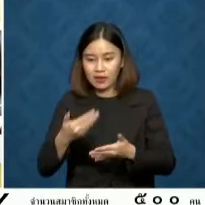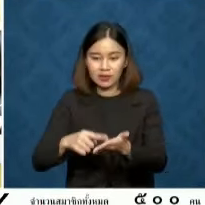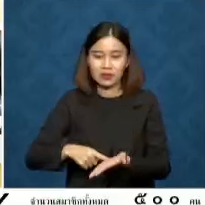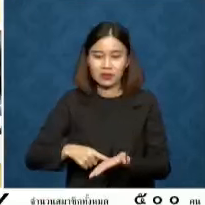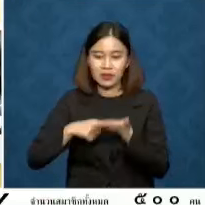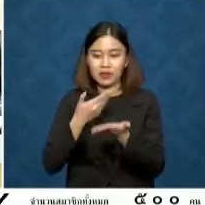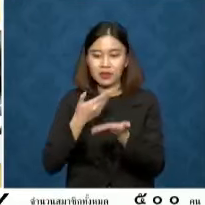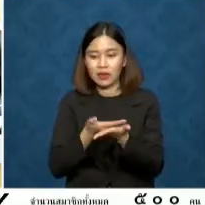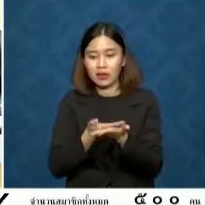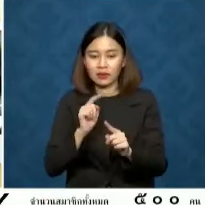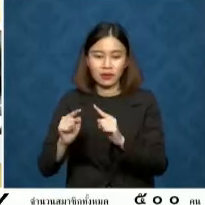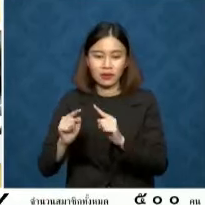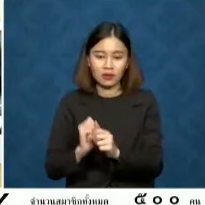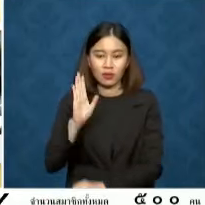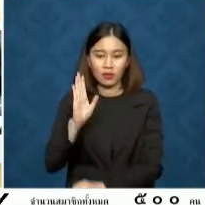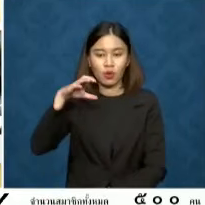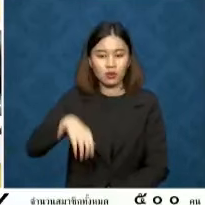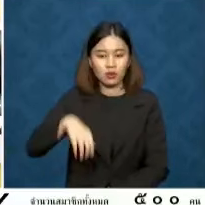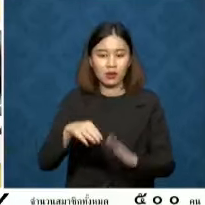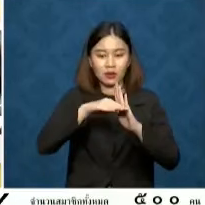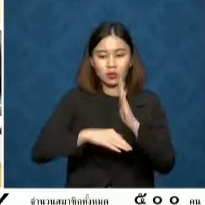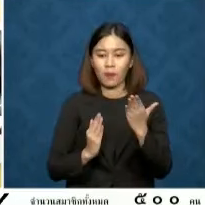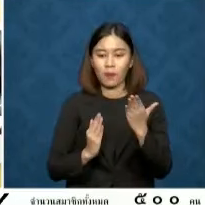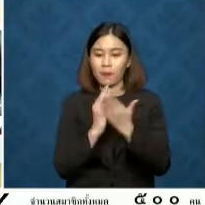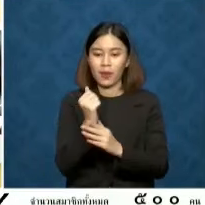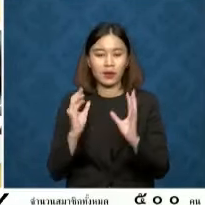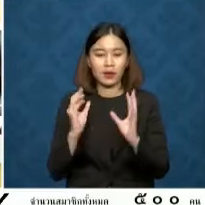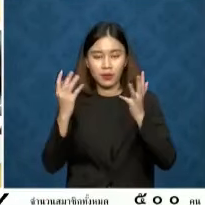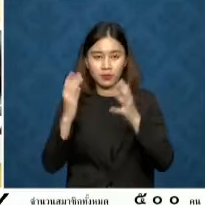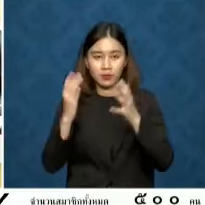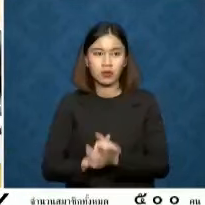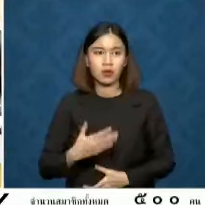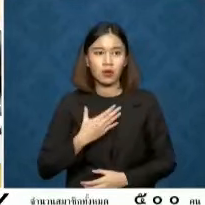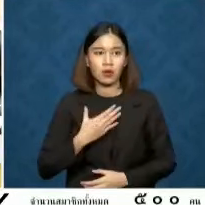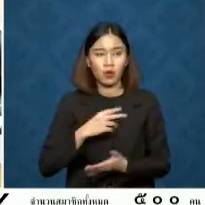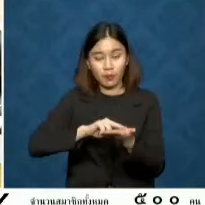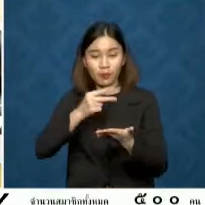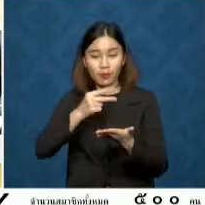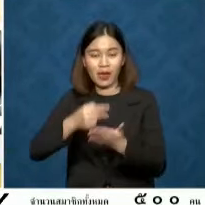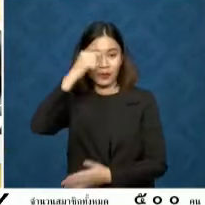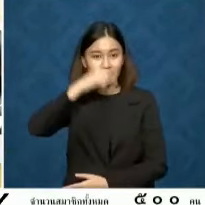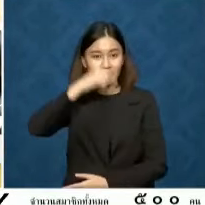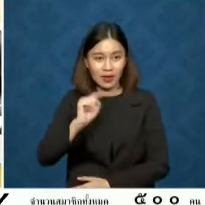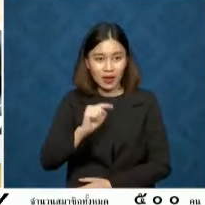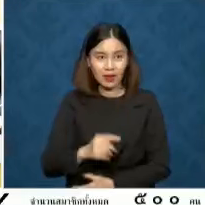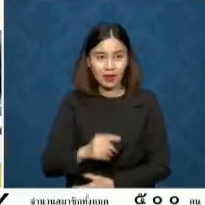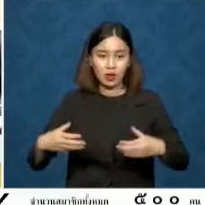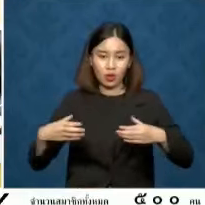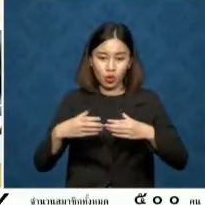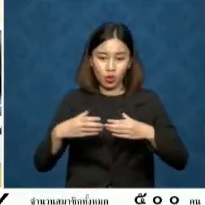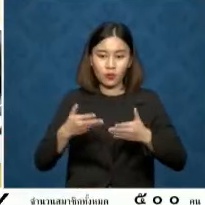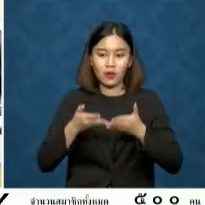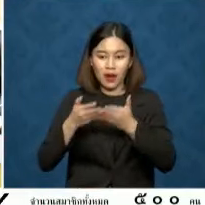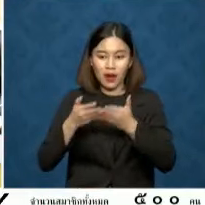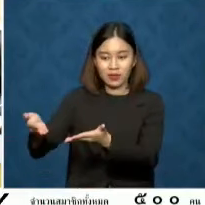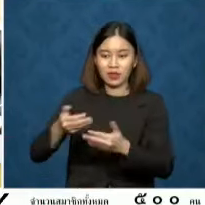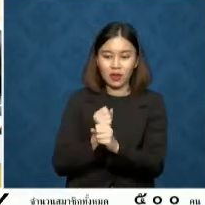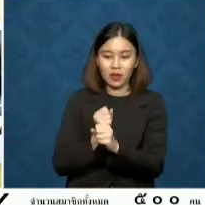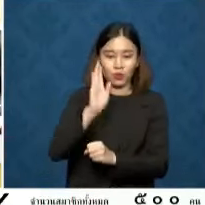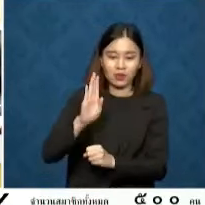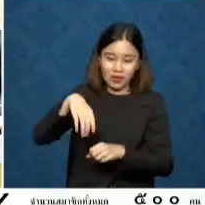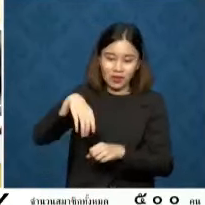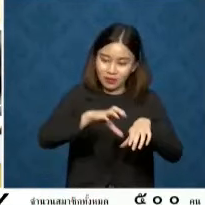2ครั้งไม่มีบริษัทใดผ่านขั้นตอนการพิจารณาคุณสมบัติเลยผมแปลไทยเป็นไทยให้ครับกองทัพเรือเชิญบริษัทต่างๆที่มีคุณสมบัติม